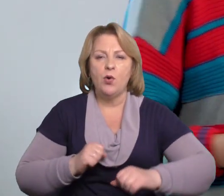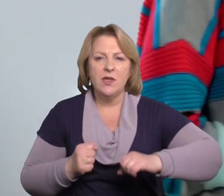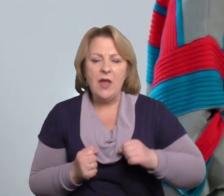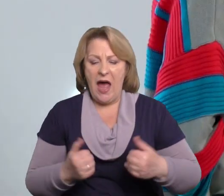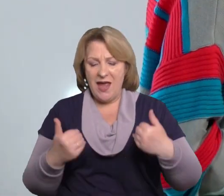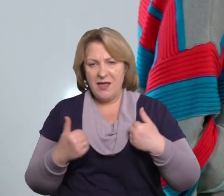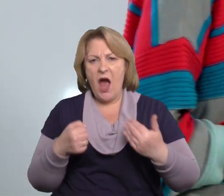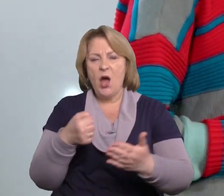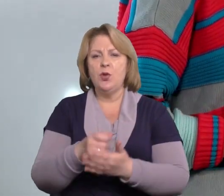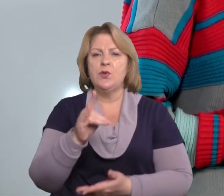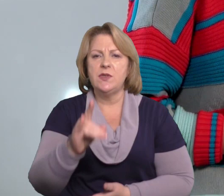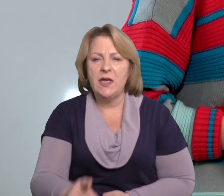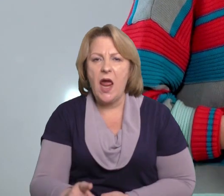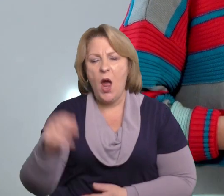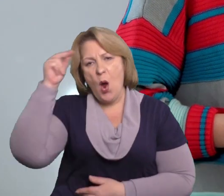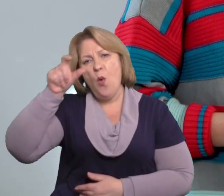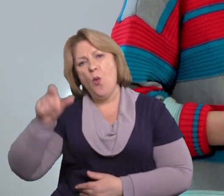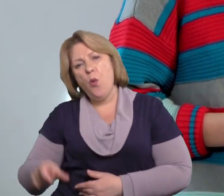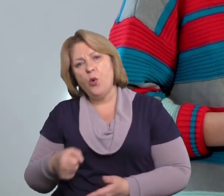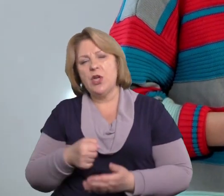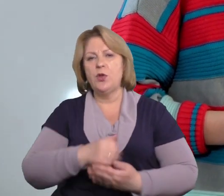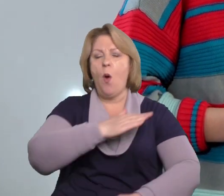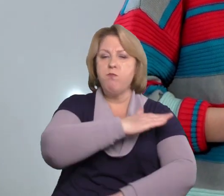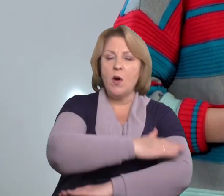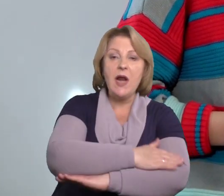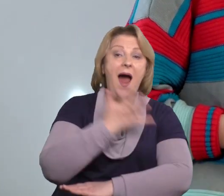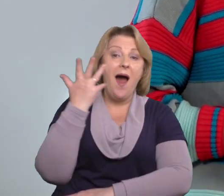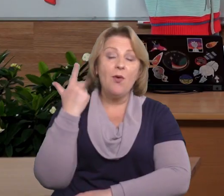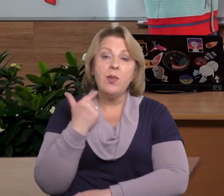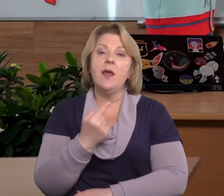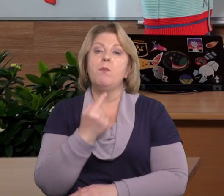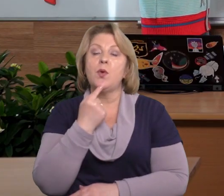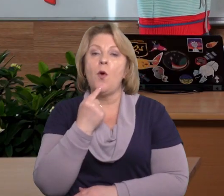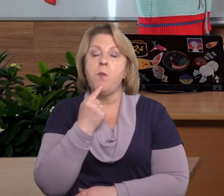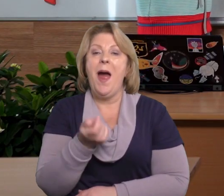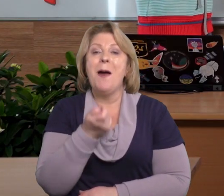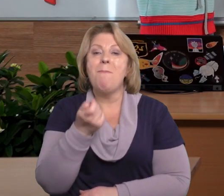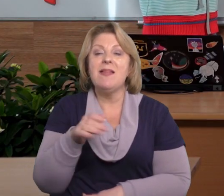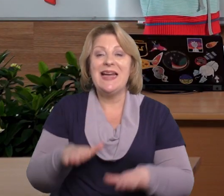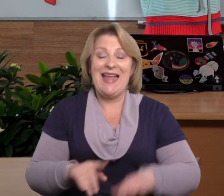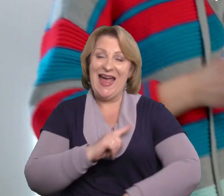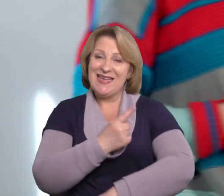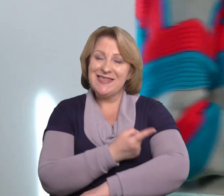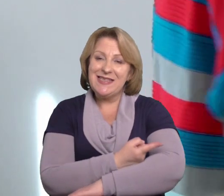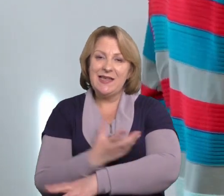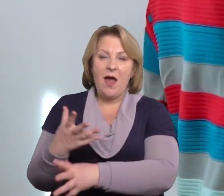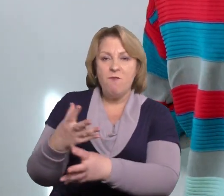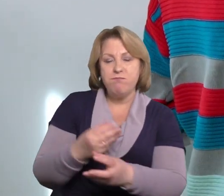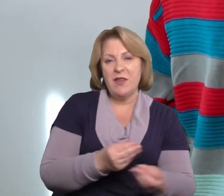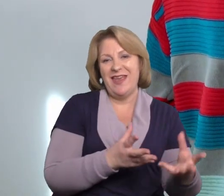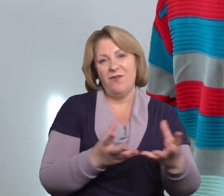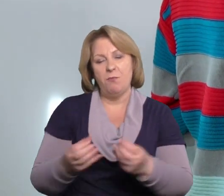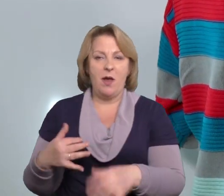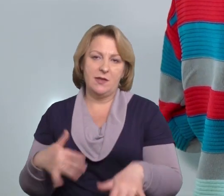будь-що. Просто якщо ми маємо справу з маленькими масами, то і сила буде незначна. Отже, тепер